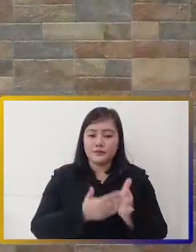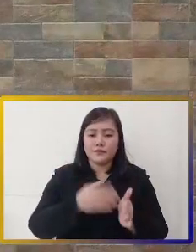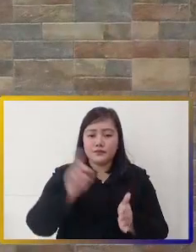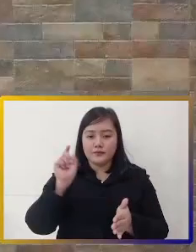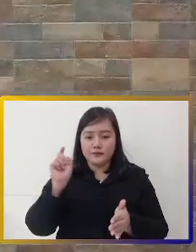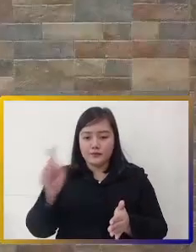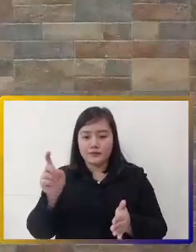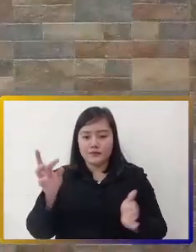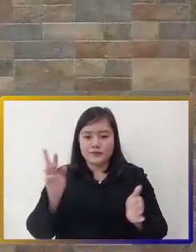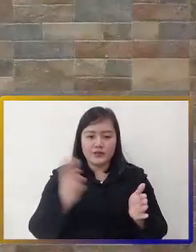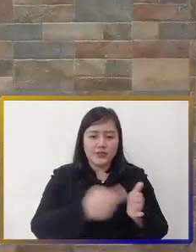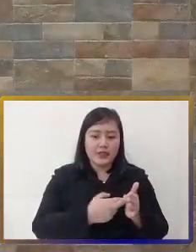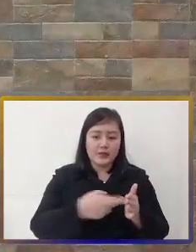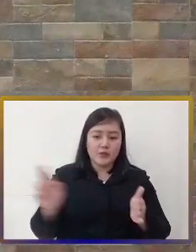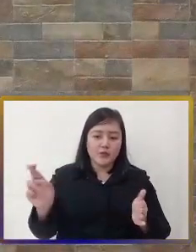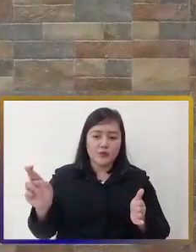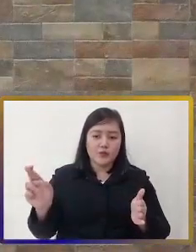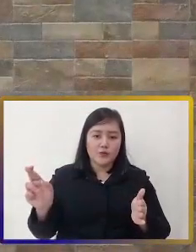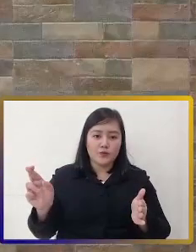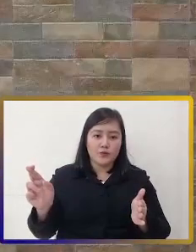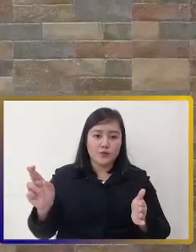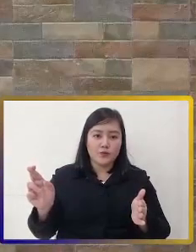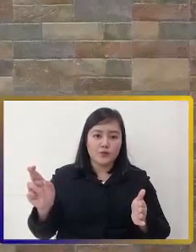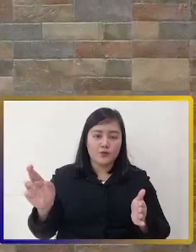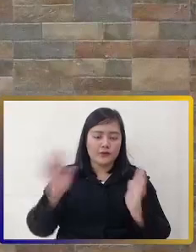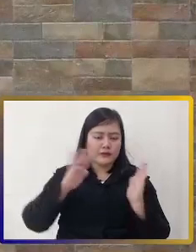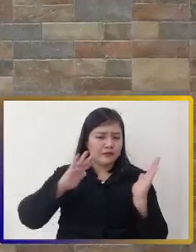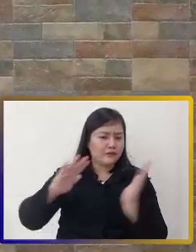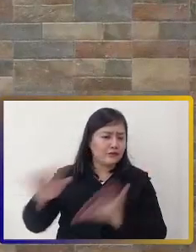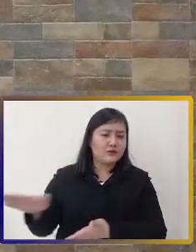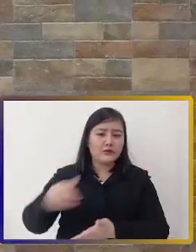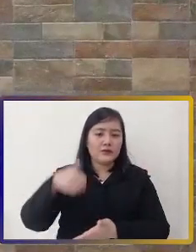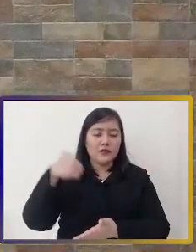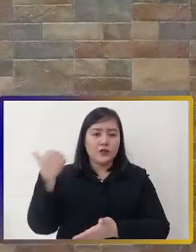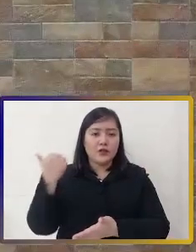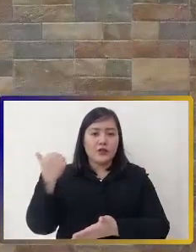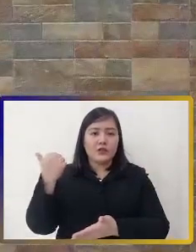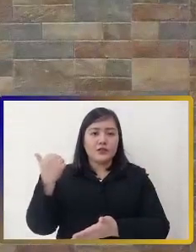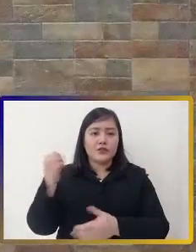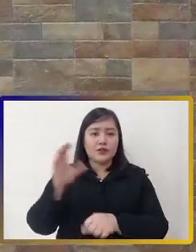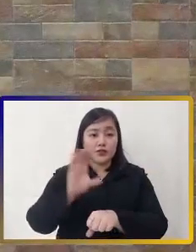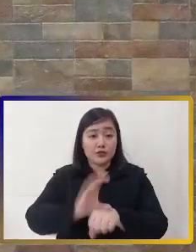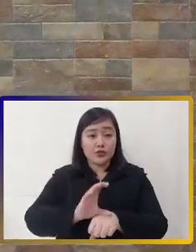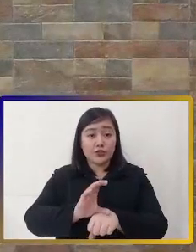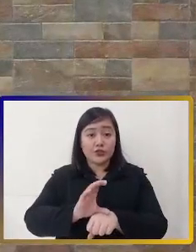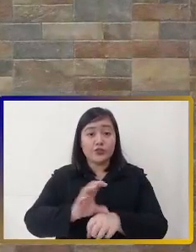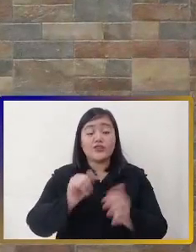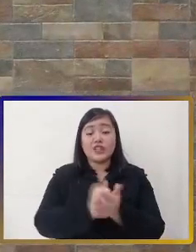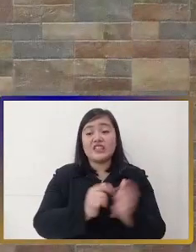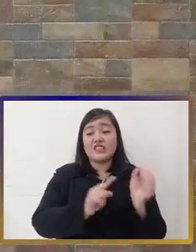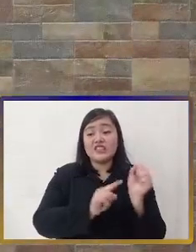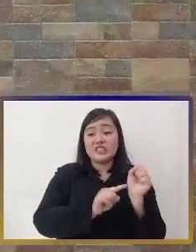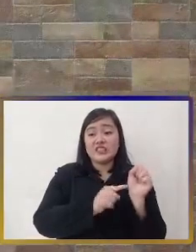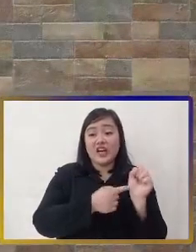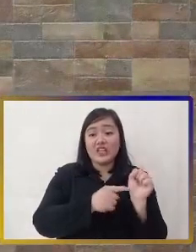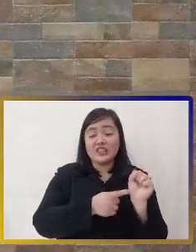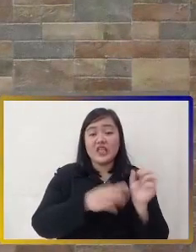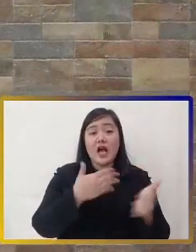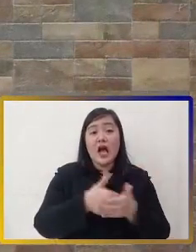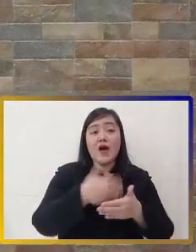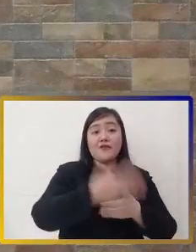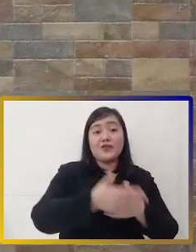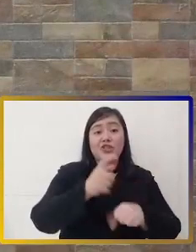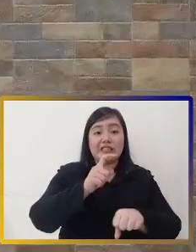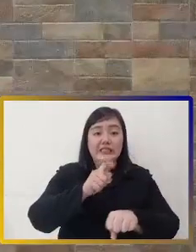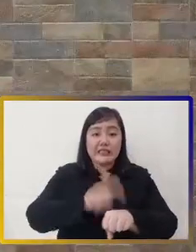churches that is dated or dated after the time ng Panginoon Jesucristo. Pabalik po tayo sa